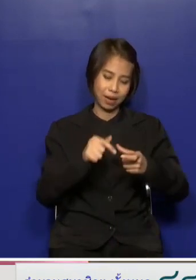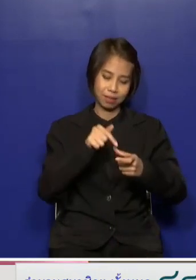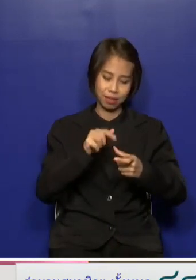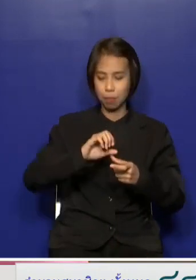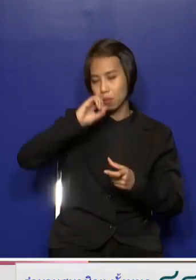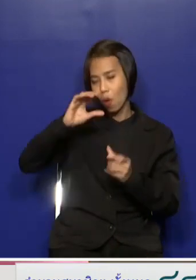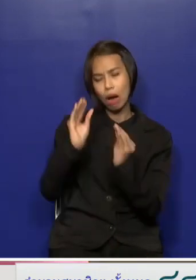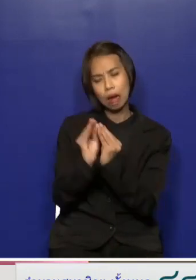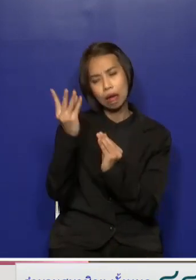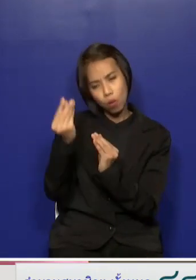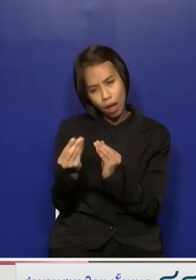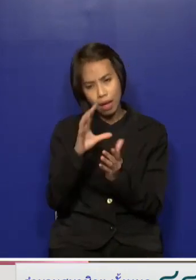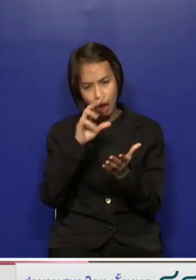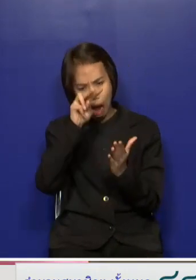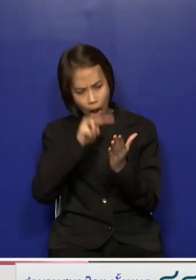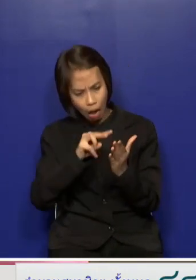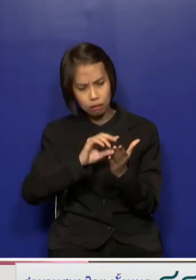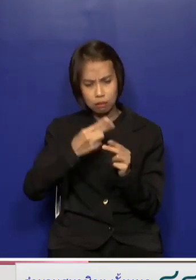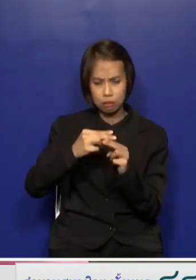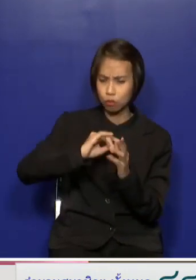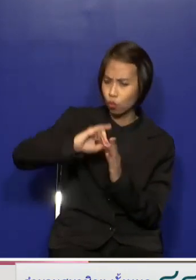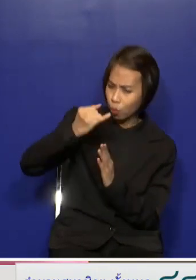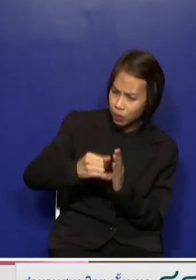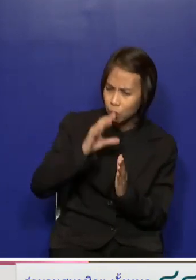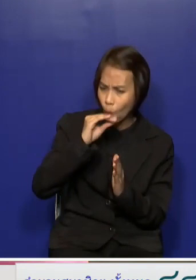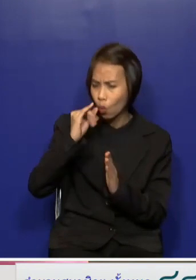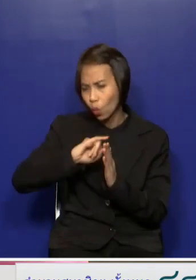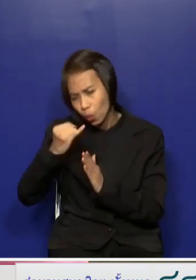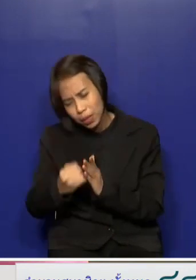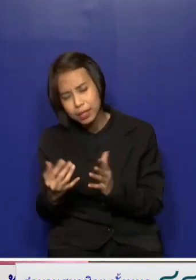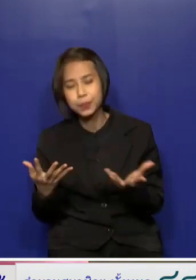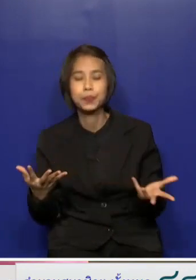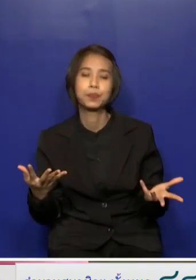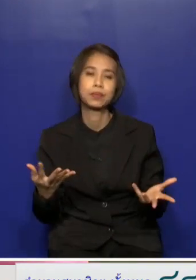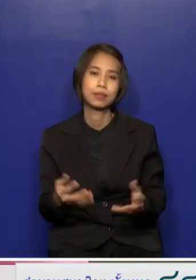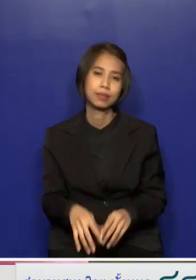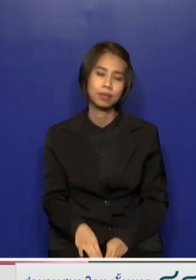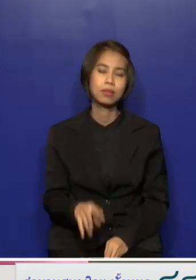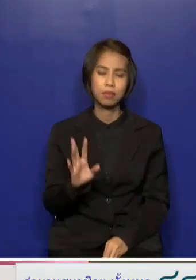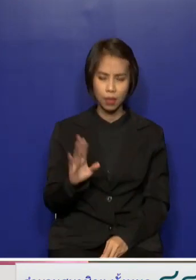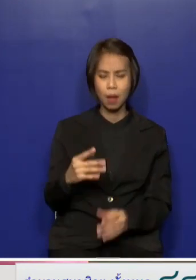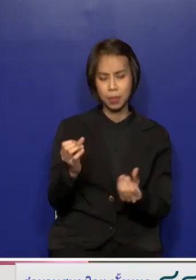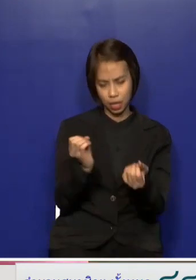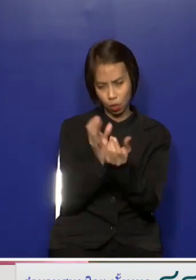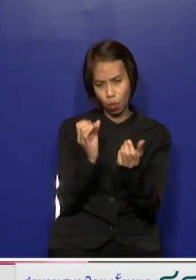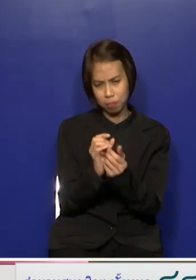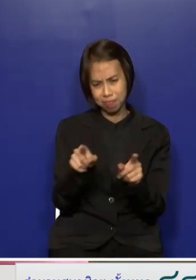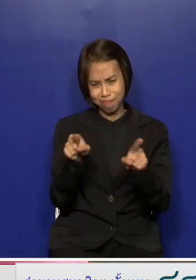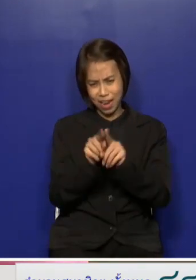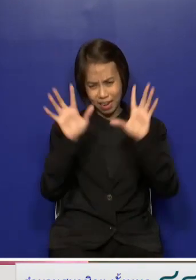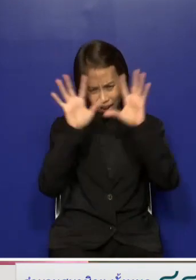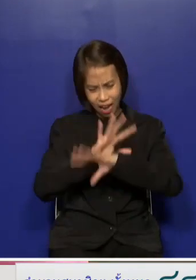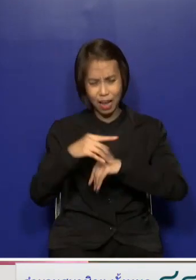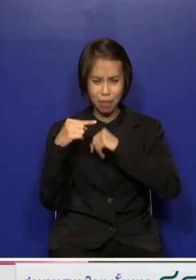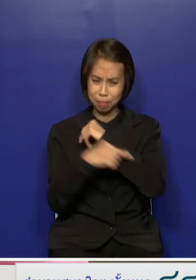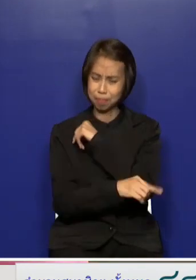อ่านบัตรนะครับอ่านบิดอ่านบัตรถูกบัตรผิดอย่างเงี้ยครับนั่นมันมีผลต่อการเลือกตั้งโดยไม่สุจริตนะครับ